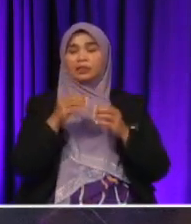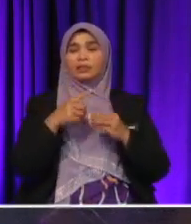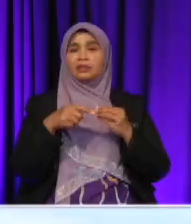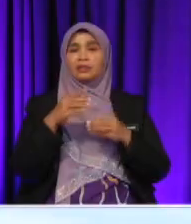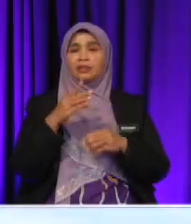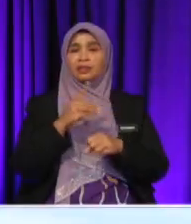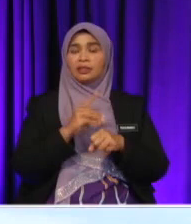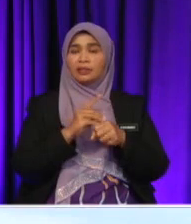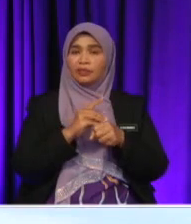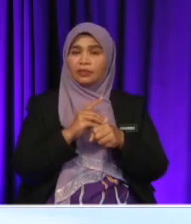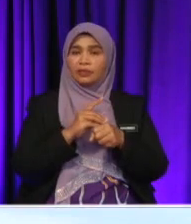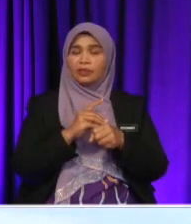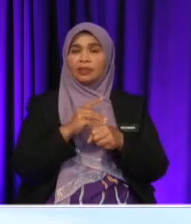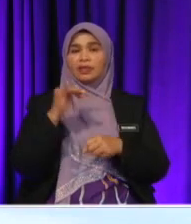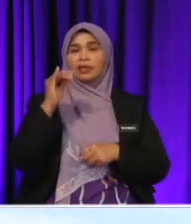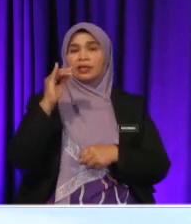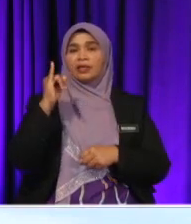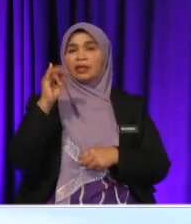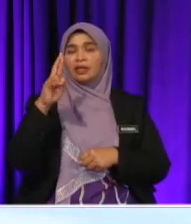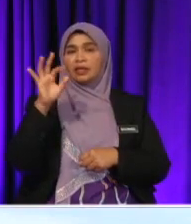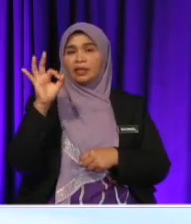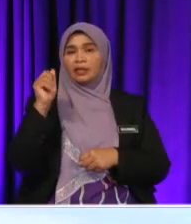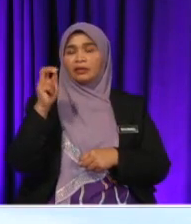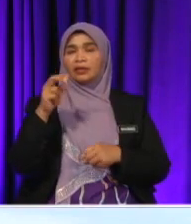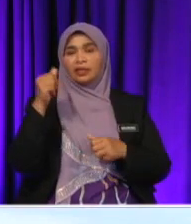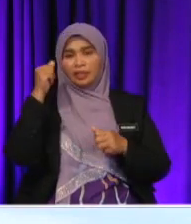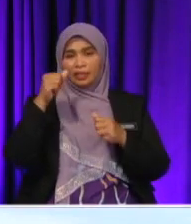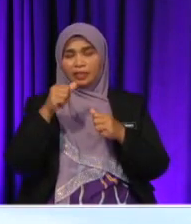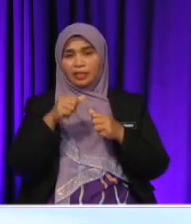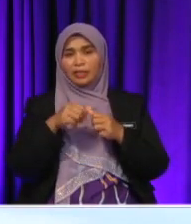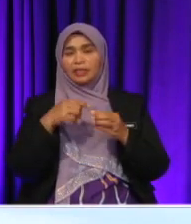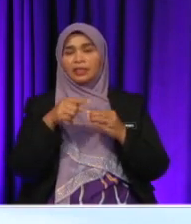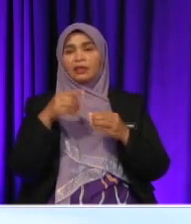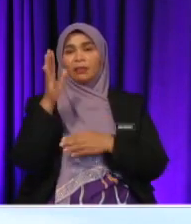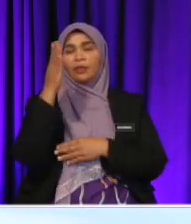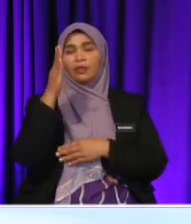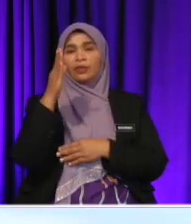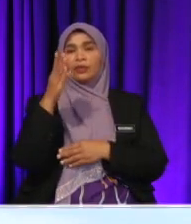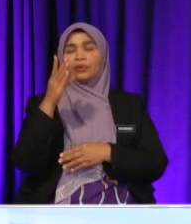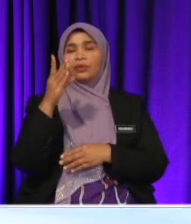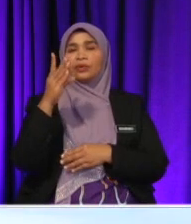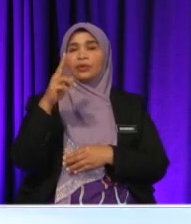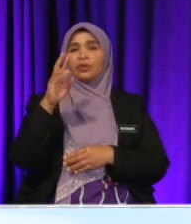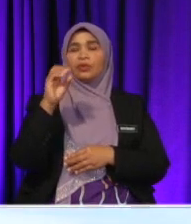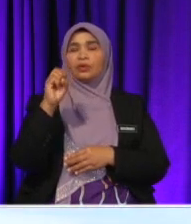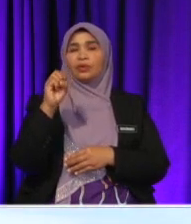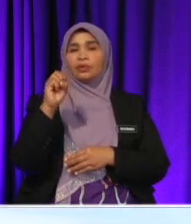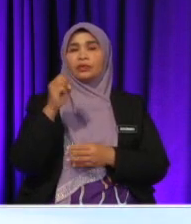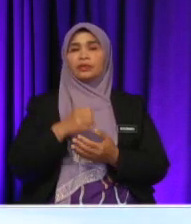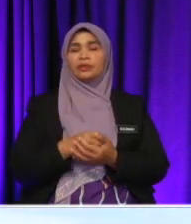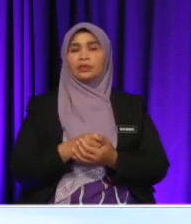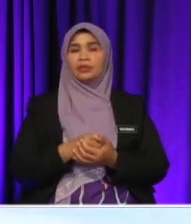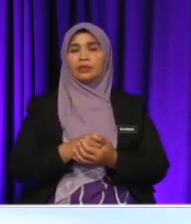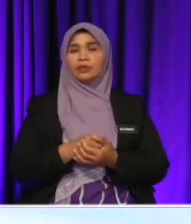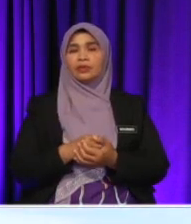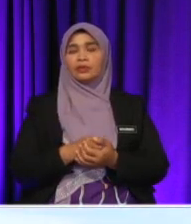sebenarnya tentang pokok Mawa ataupun loss Oke kalau